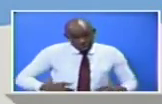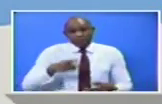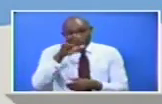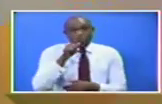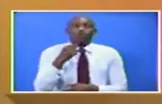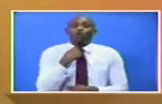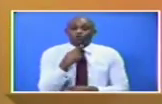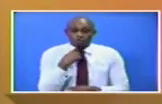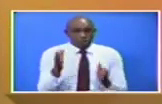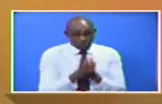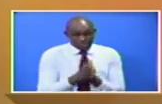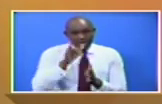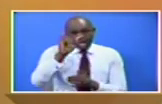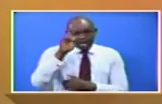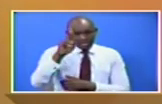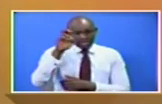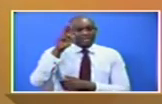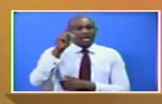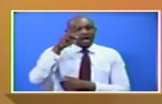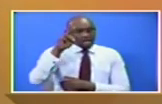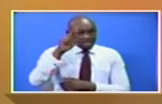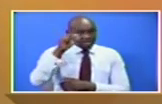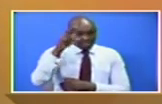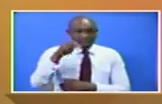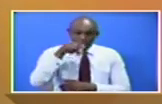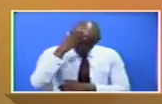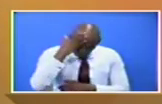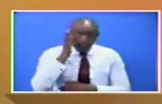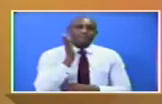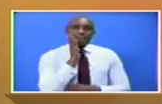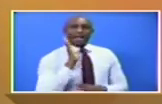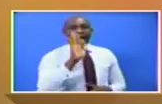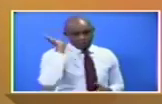wa Kotu, na pia tuko naye Irene Kendi, wanamjua kama mama yao.